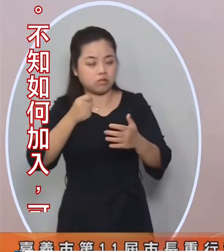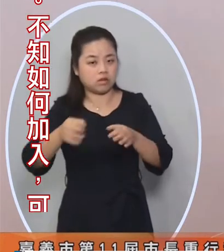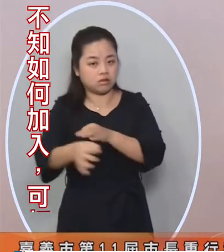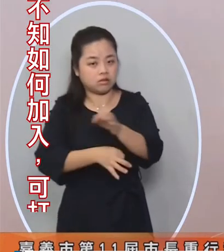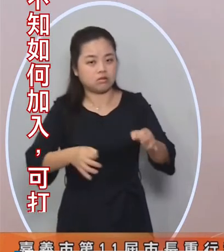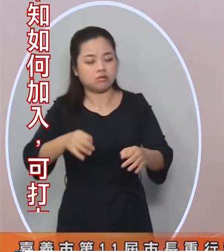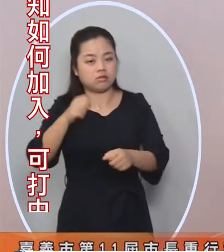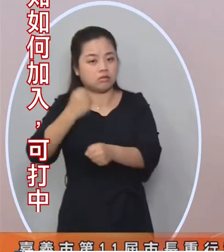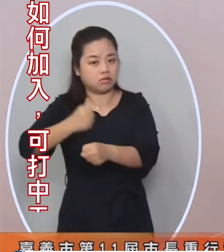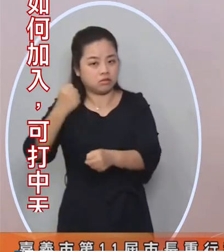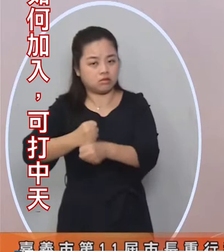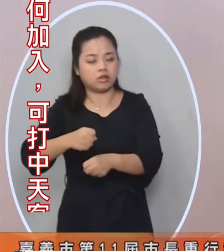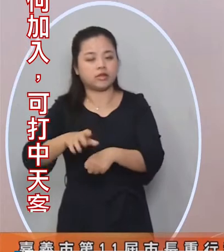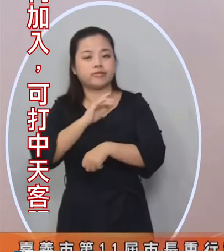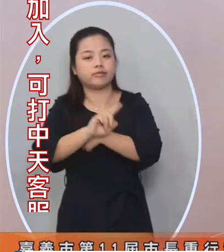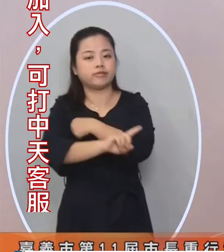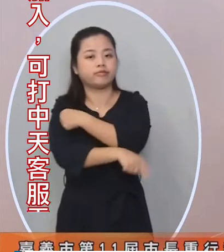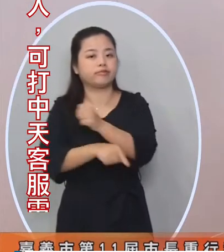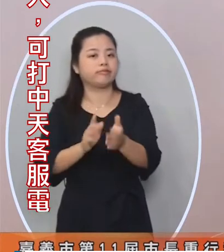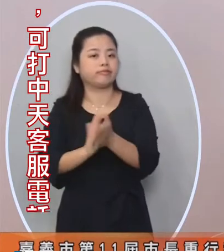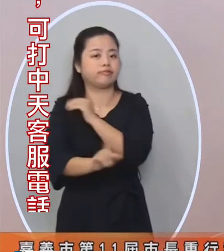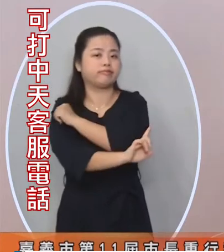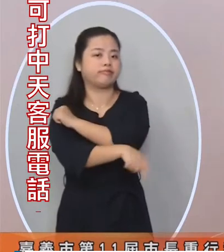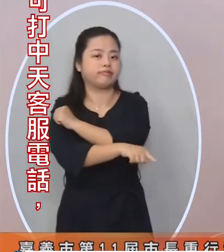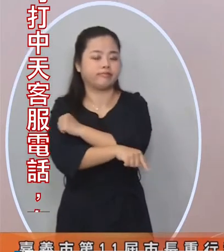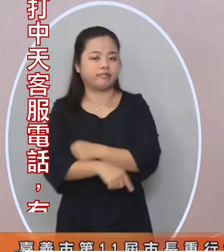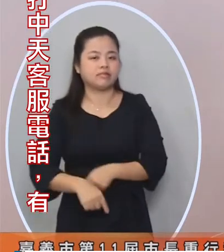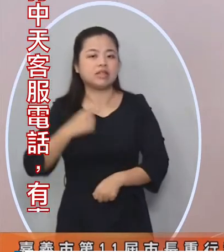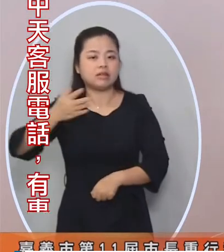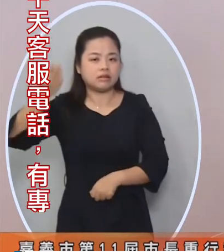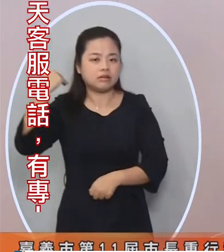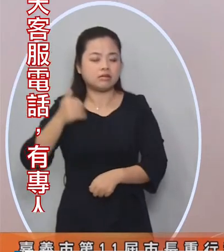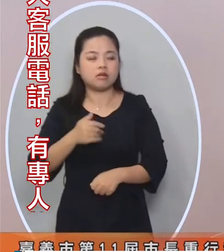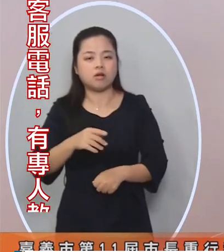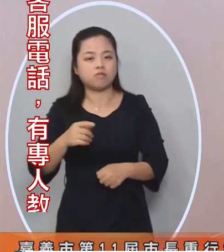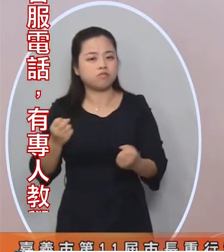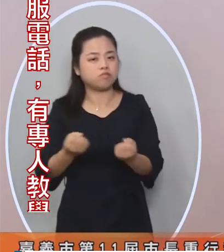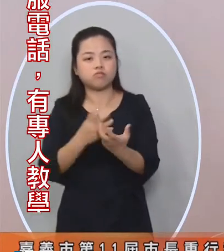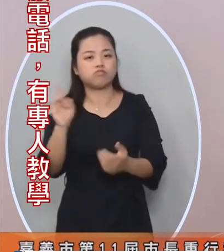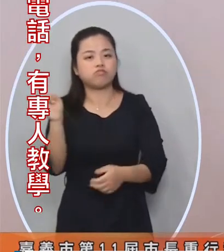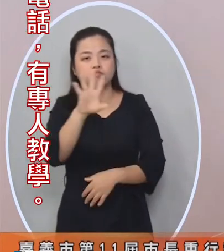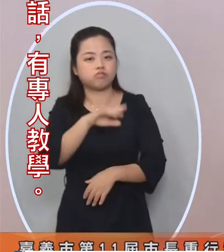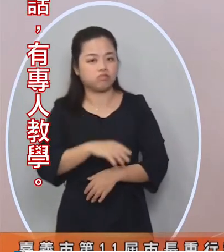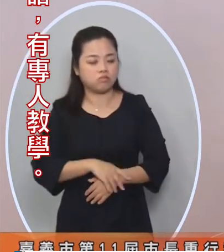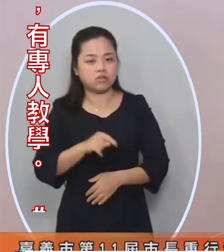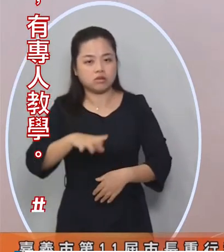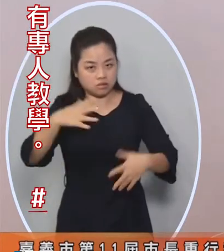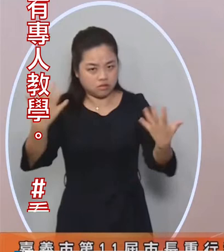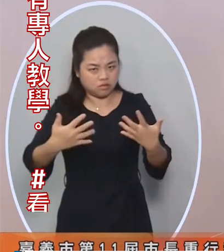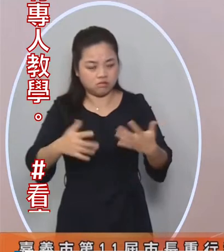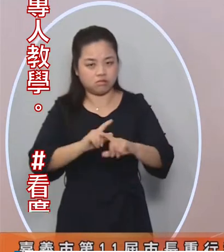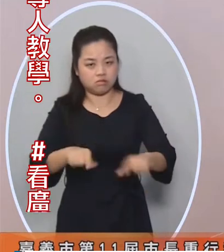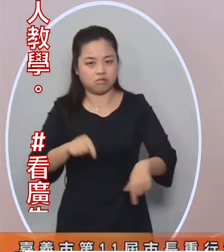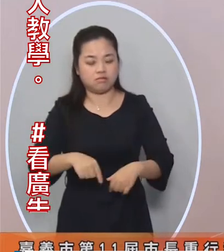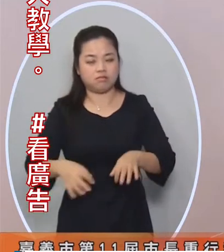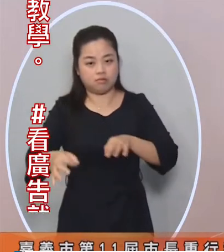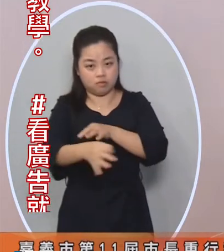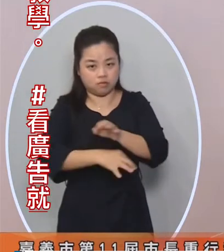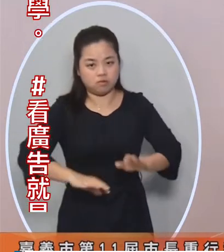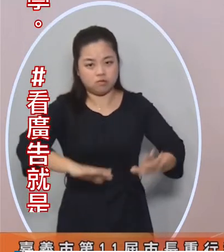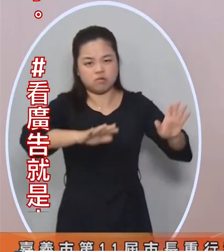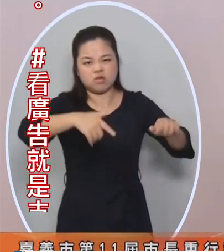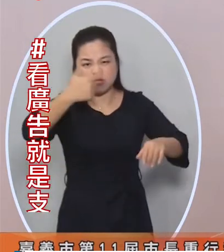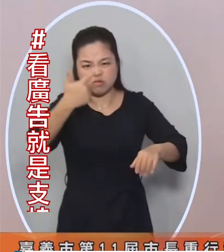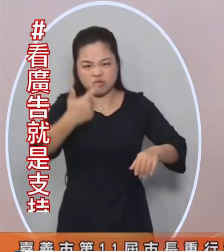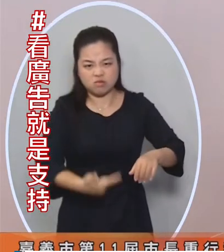就业是全国最后一名，这是过去毋捌发生的。好、哦、啊，所以这就是一个大问题，经济发展